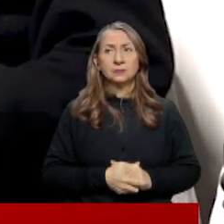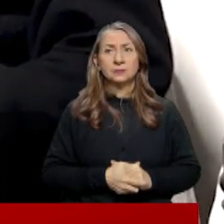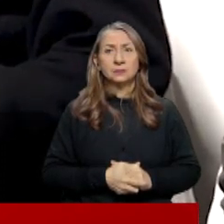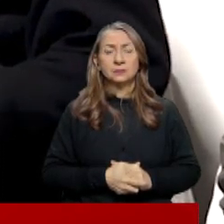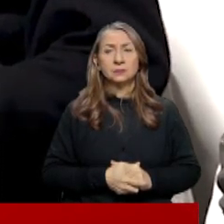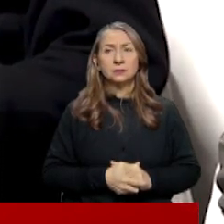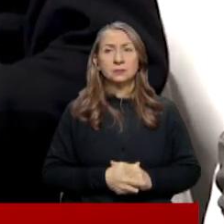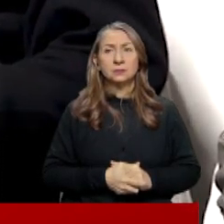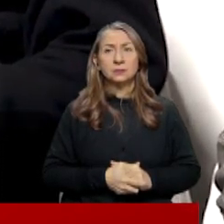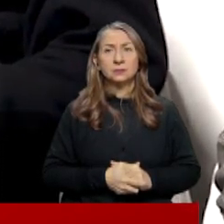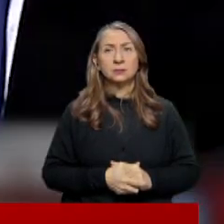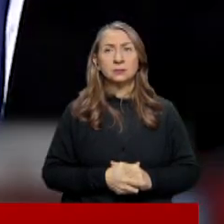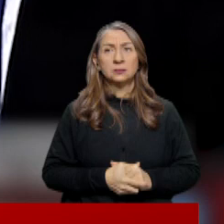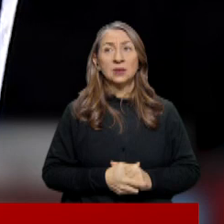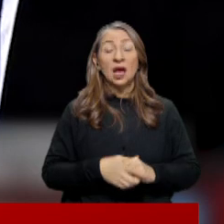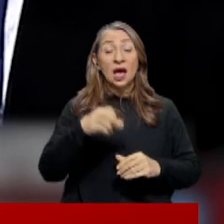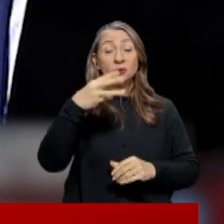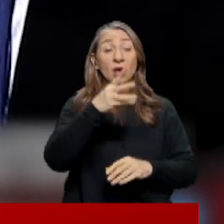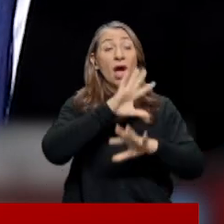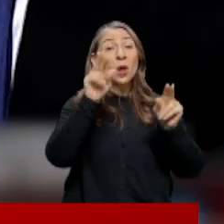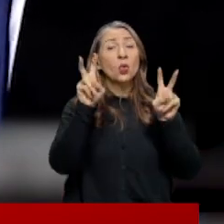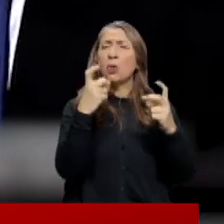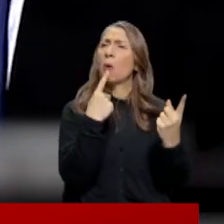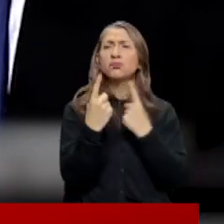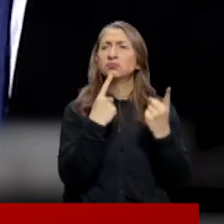Kesinlikle. Herkes elini vicdanına koyacak. Erdoğan her konuda